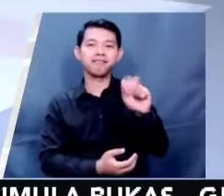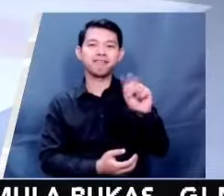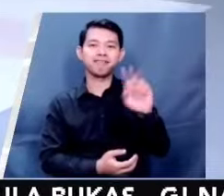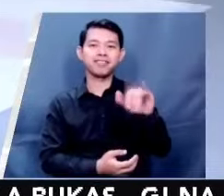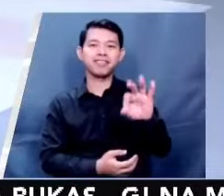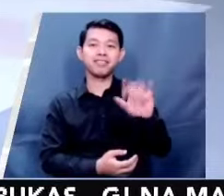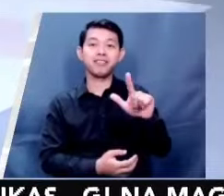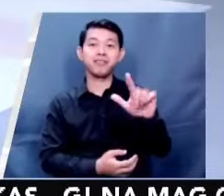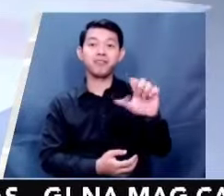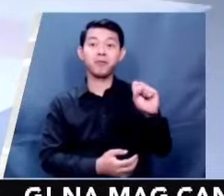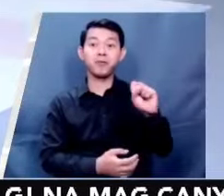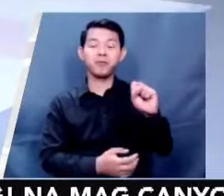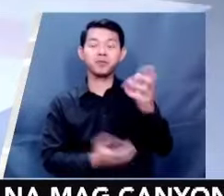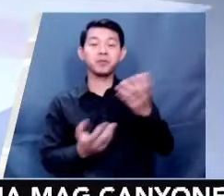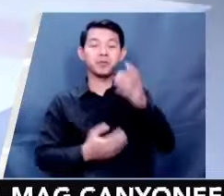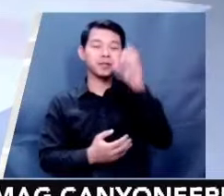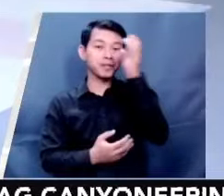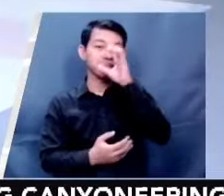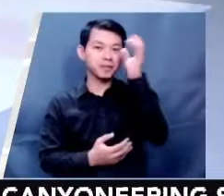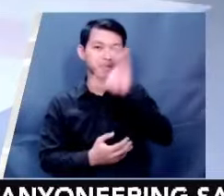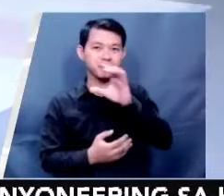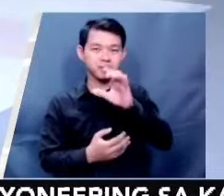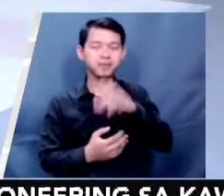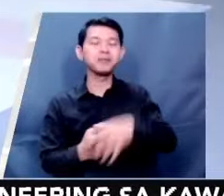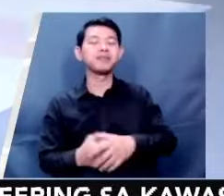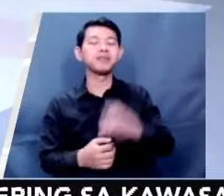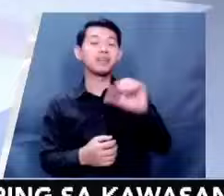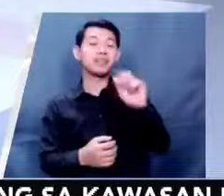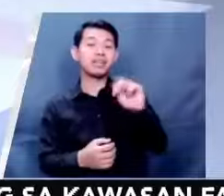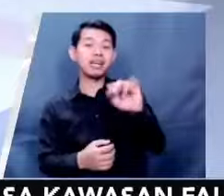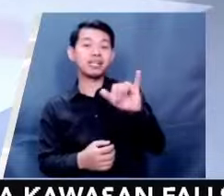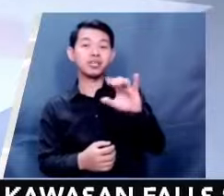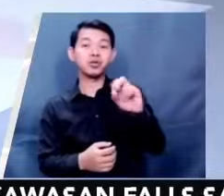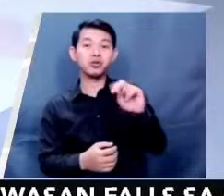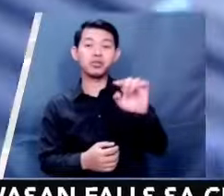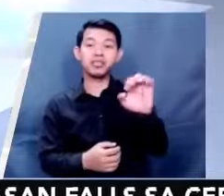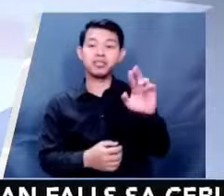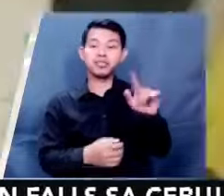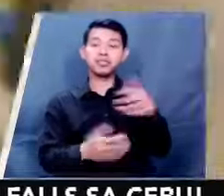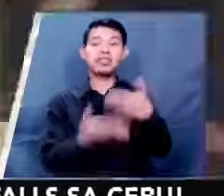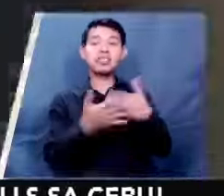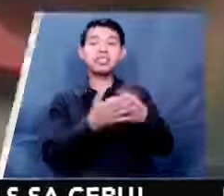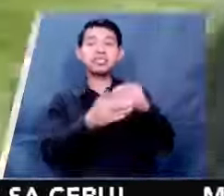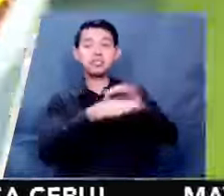na canyoneering experience sa Talon. G tayo dyan, kasama si Ian Cruz.